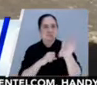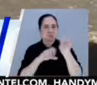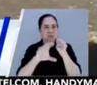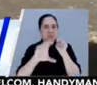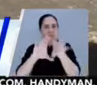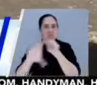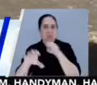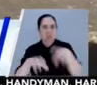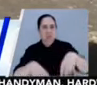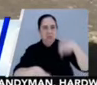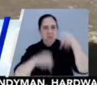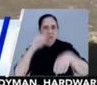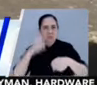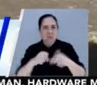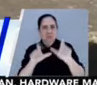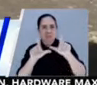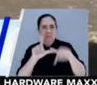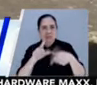nagano